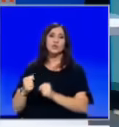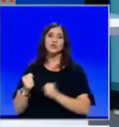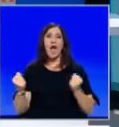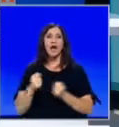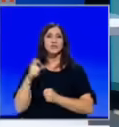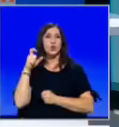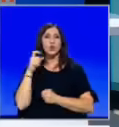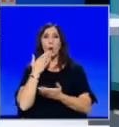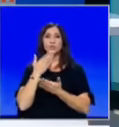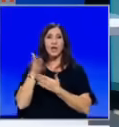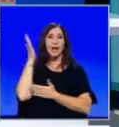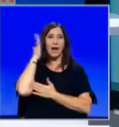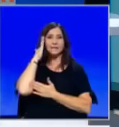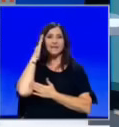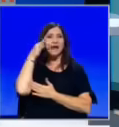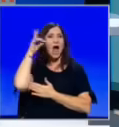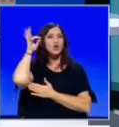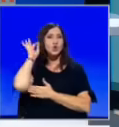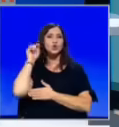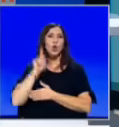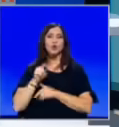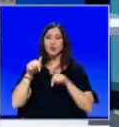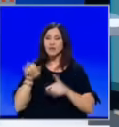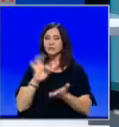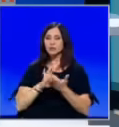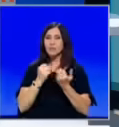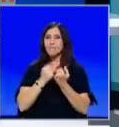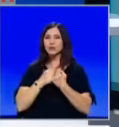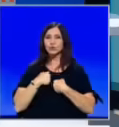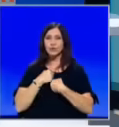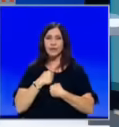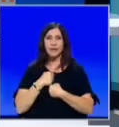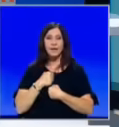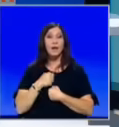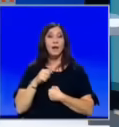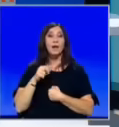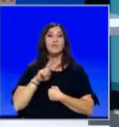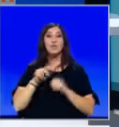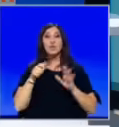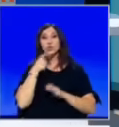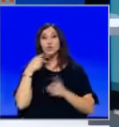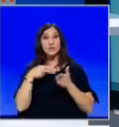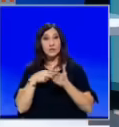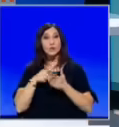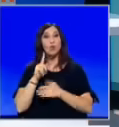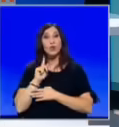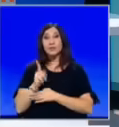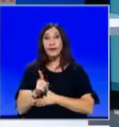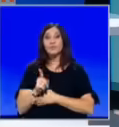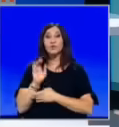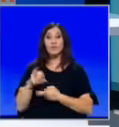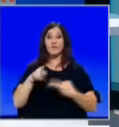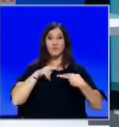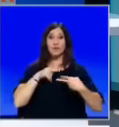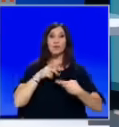Солинген. Това обеща канцлерът Олаф Шолц, който днес посети мястото на трагедията. Знаете, 26-годишен сириец, който е трябвало да бъде